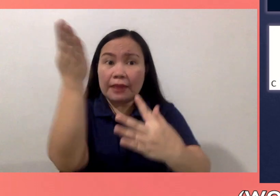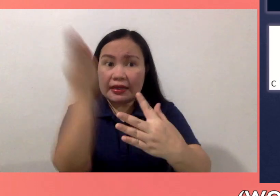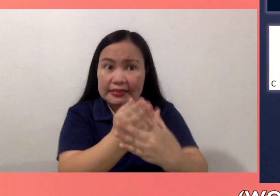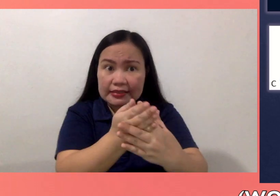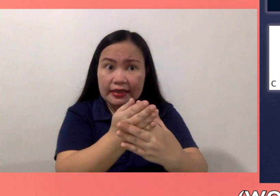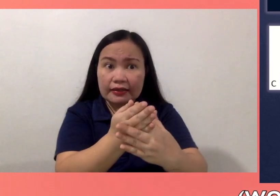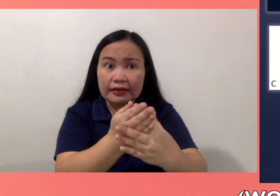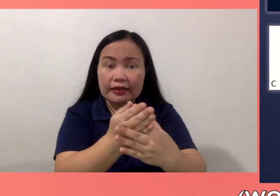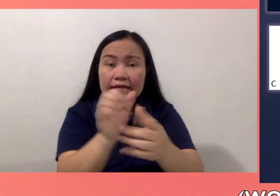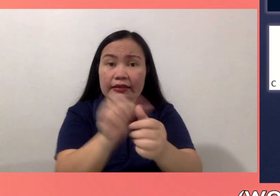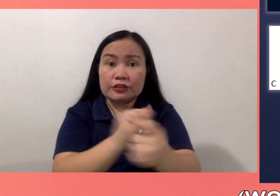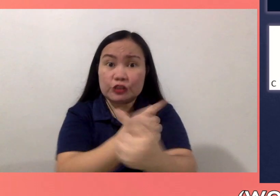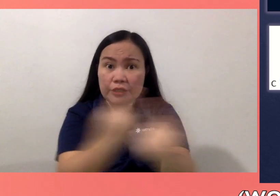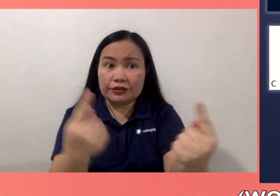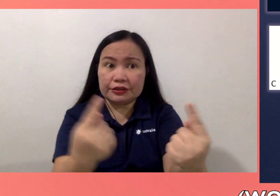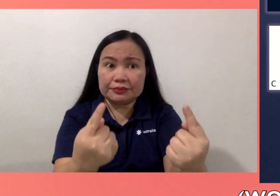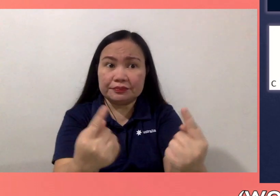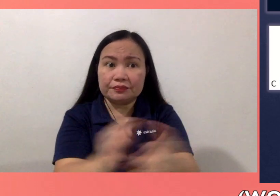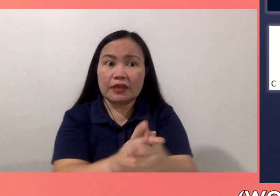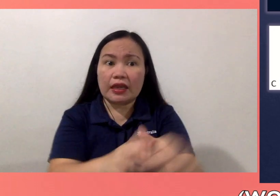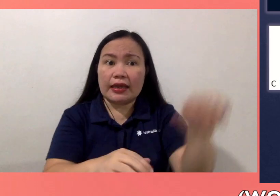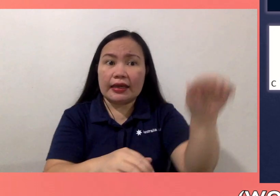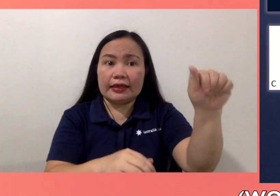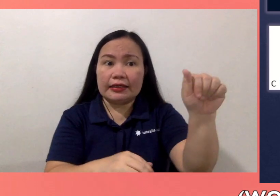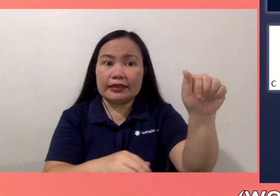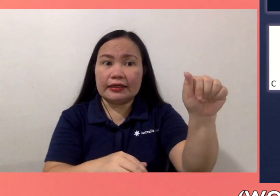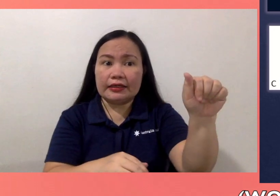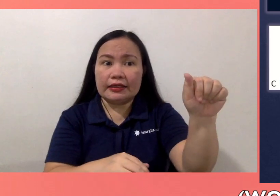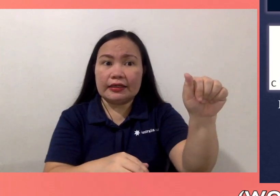ABDC. Okay, we have a quadrilateral ABDC.